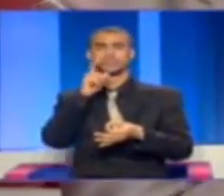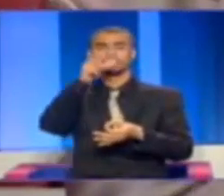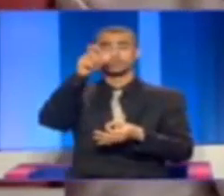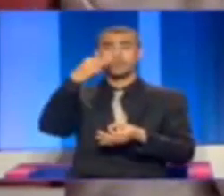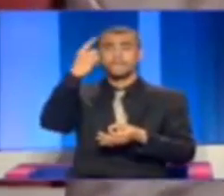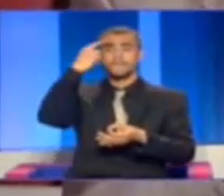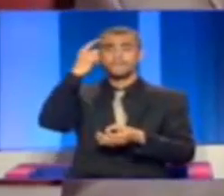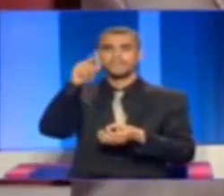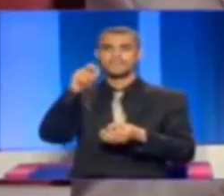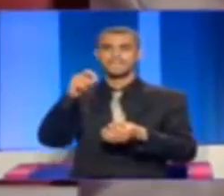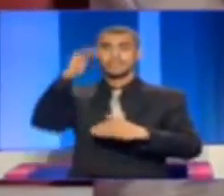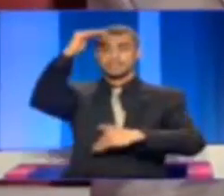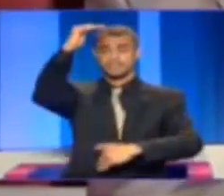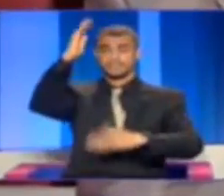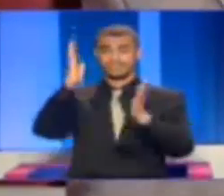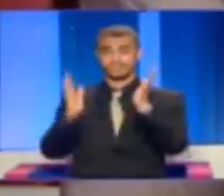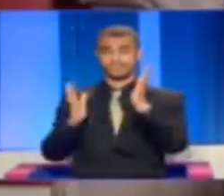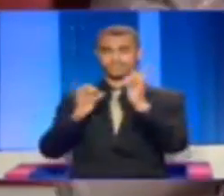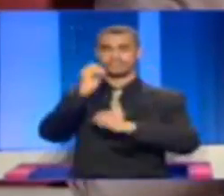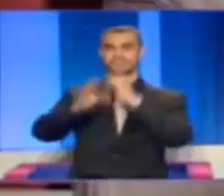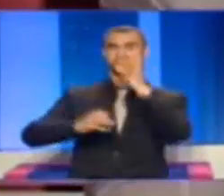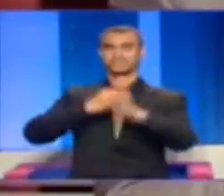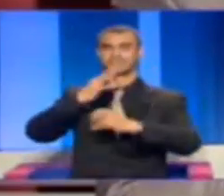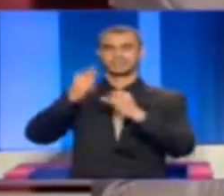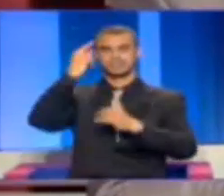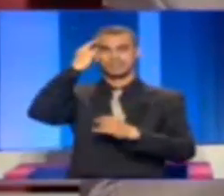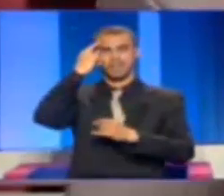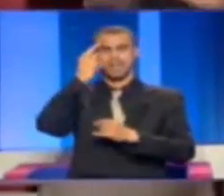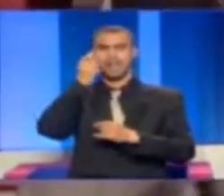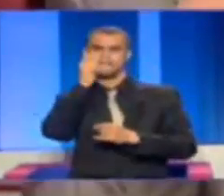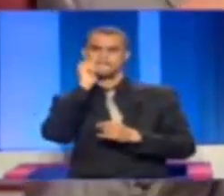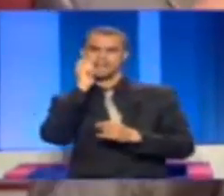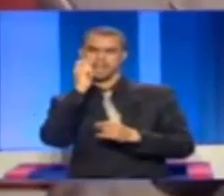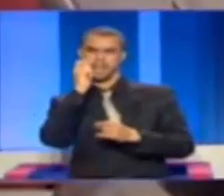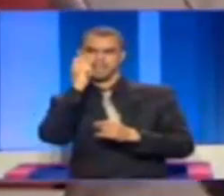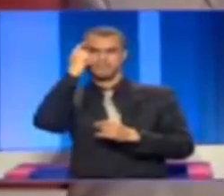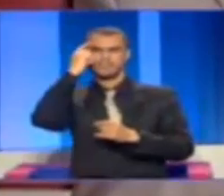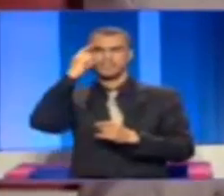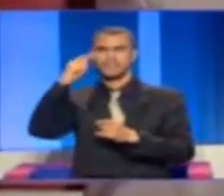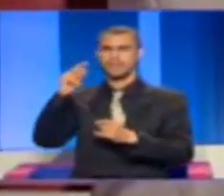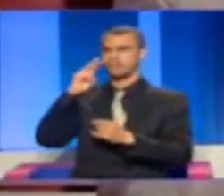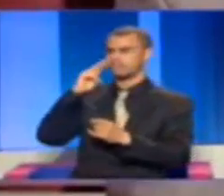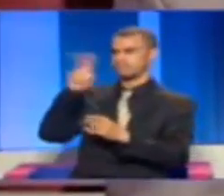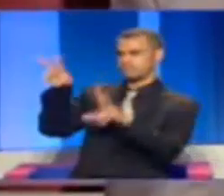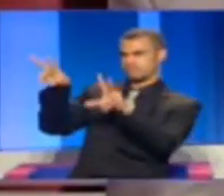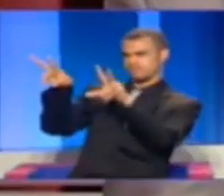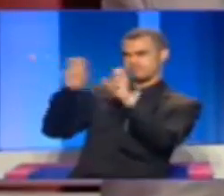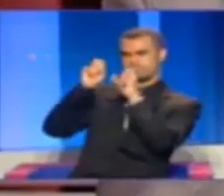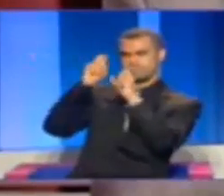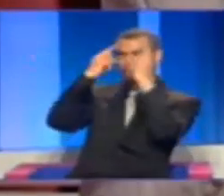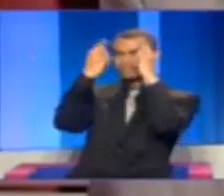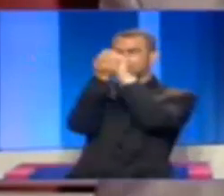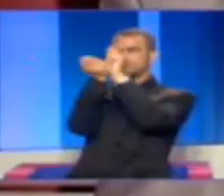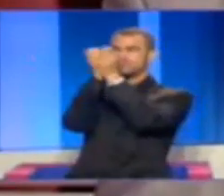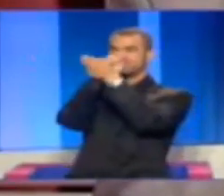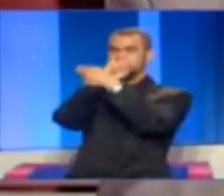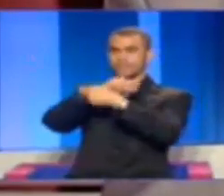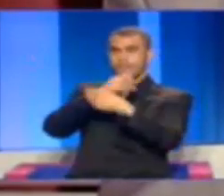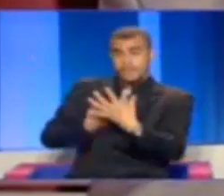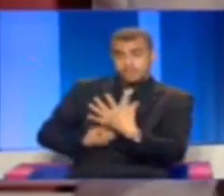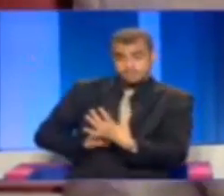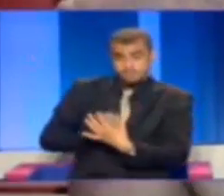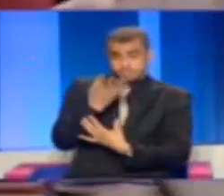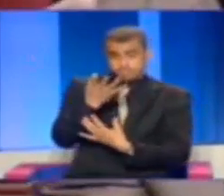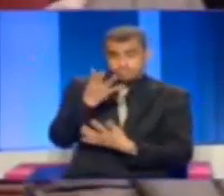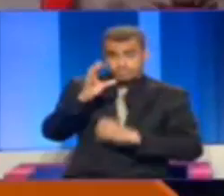واحد القدره خارقه باش يطوروا لغه اشاريه ديالهم هما خارج، لان انا اون طون كو مترجم او